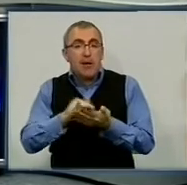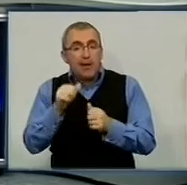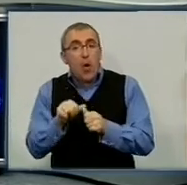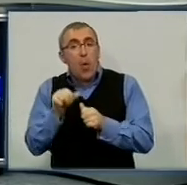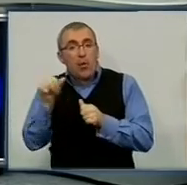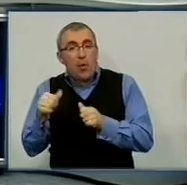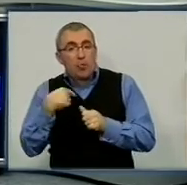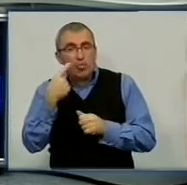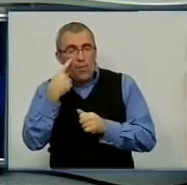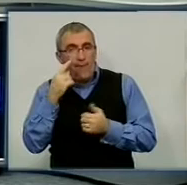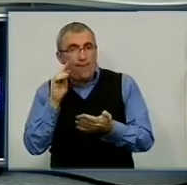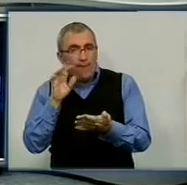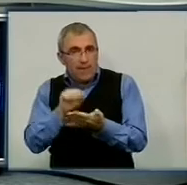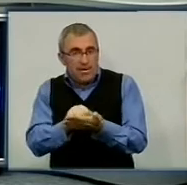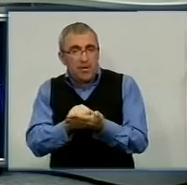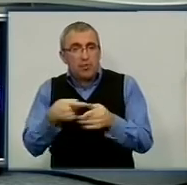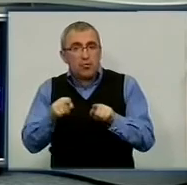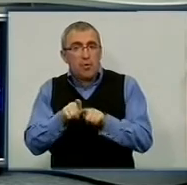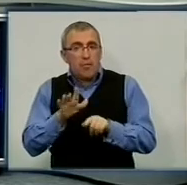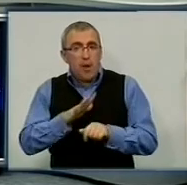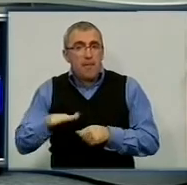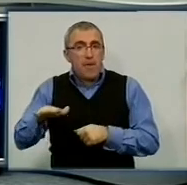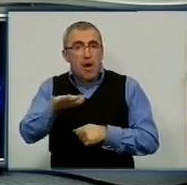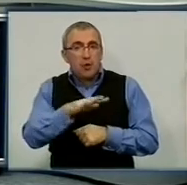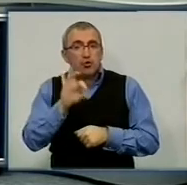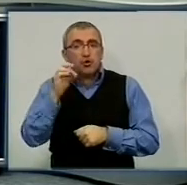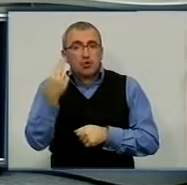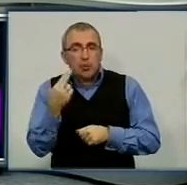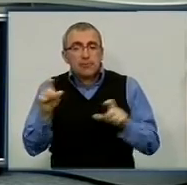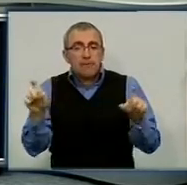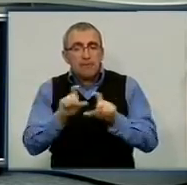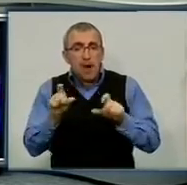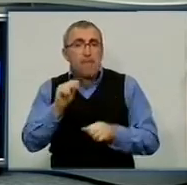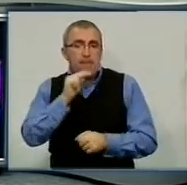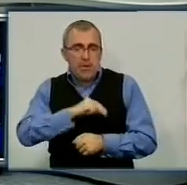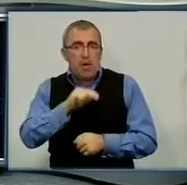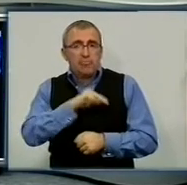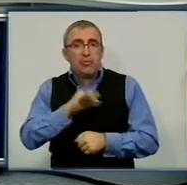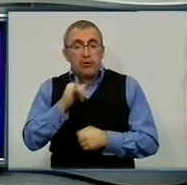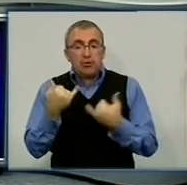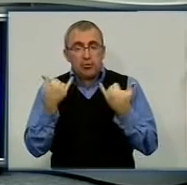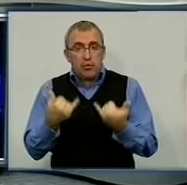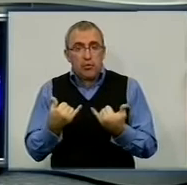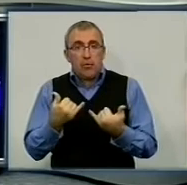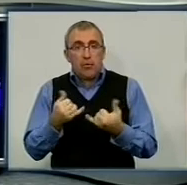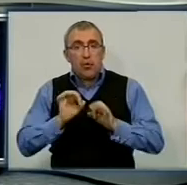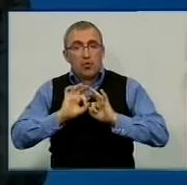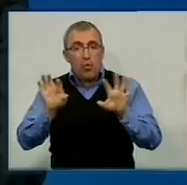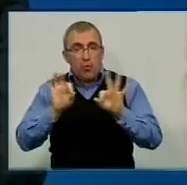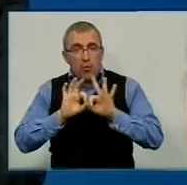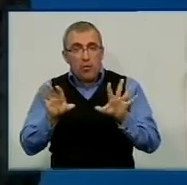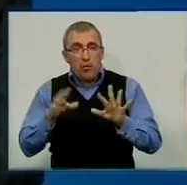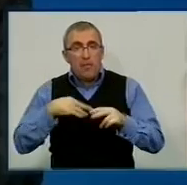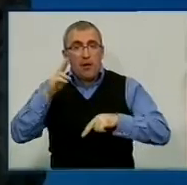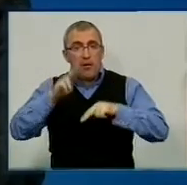відмітити що завдяки цьому почала мережа соціальних магазинів працювати І сьогодні доповідали до речі ми